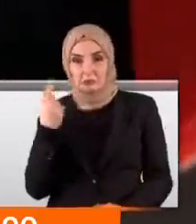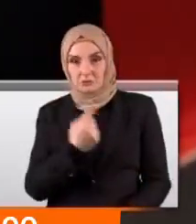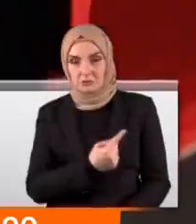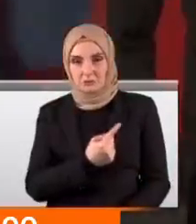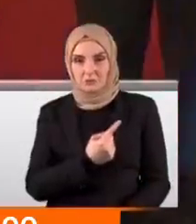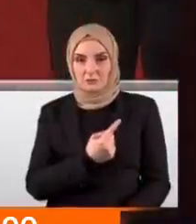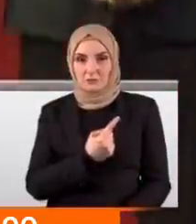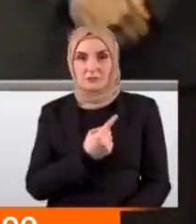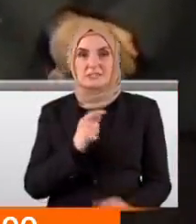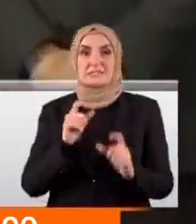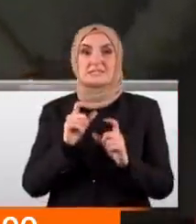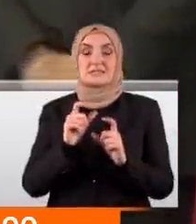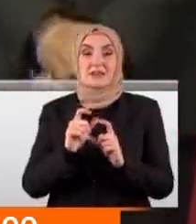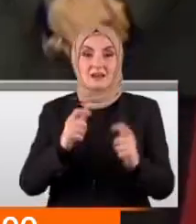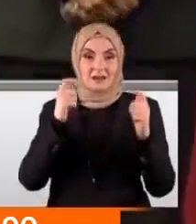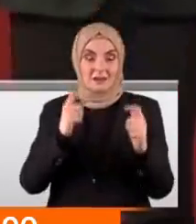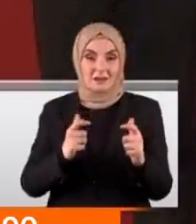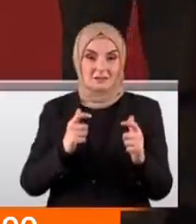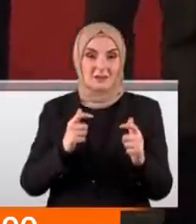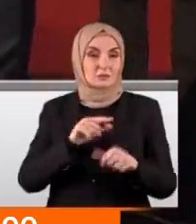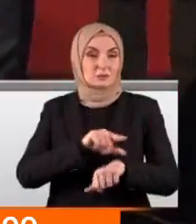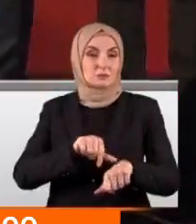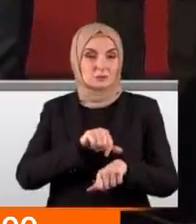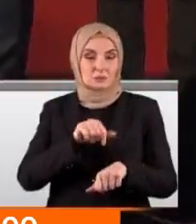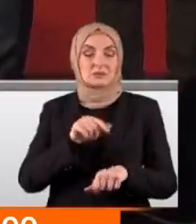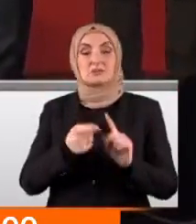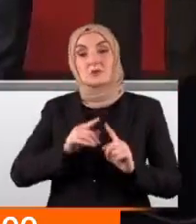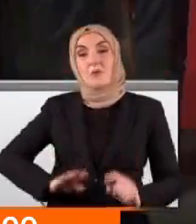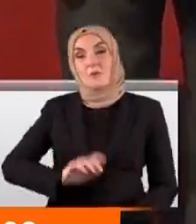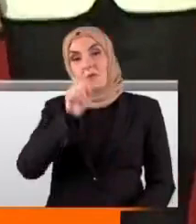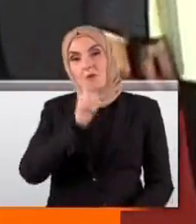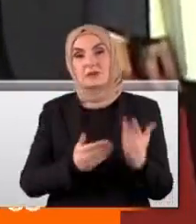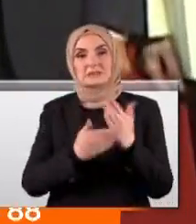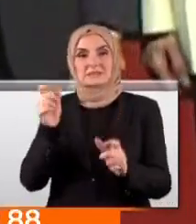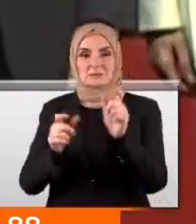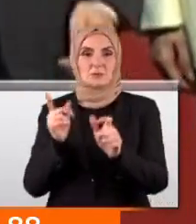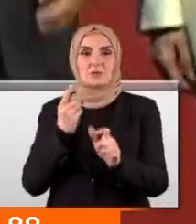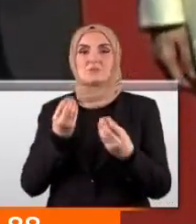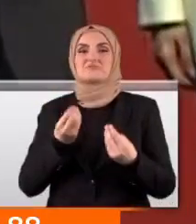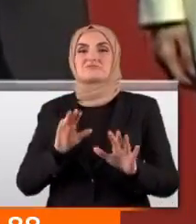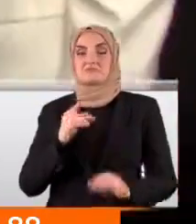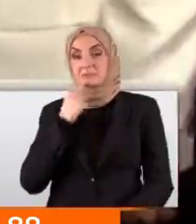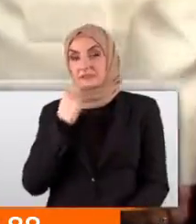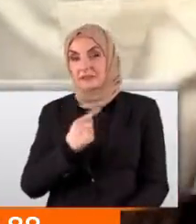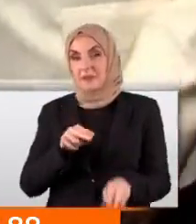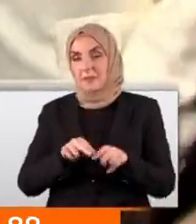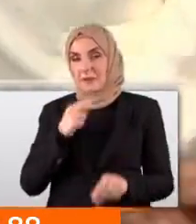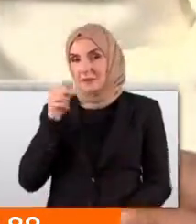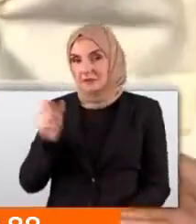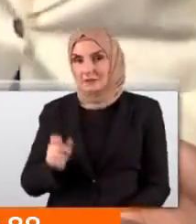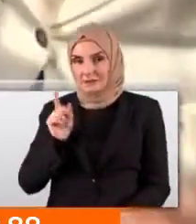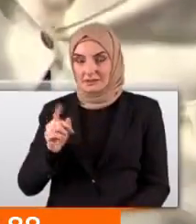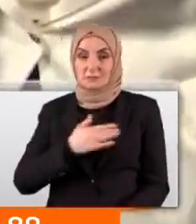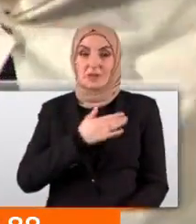sürecini Kılıçdaroğlu'nun kurmaylarının yönetemediğini sert sözlerle eleştiren Akşener'e CHP Genel Merkezi'nin ne cevap vereceği